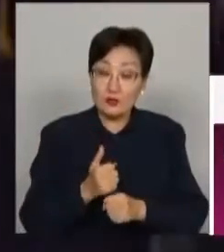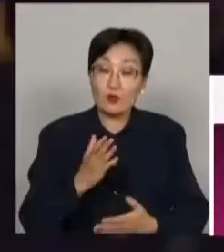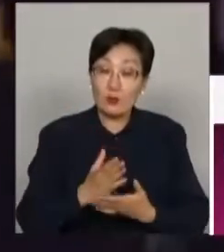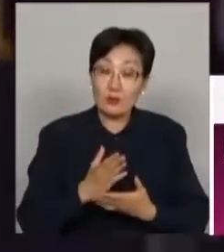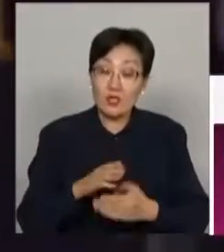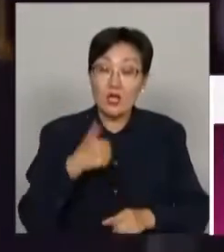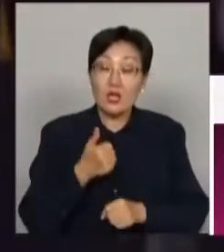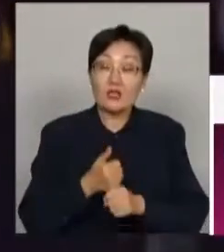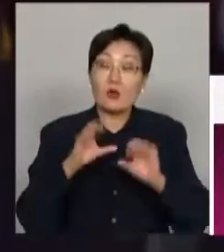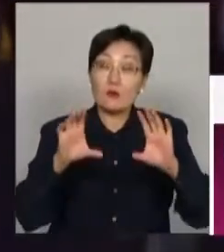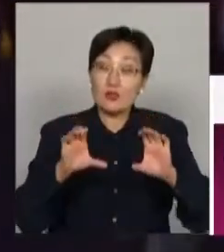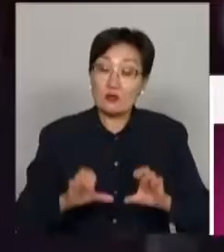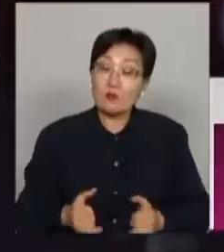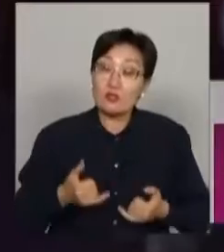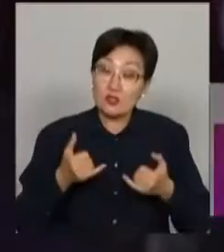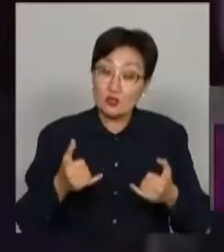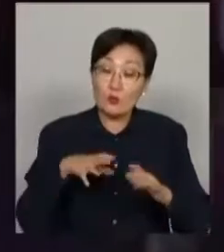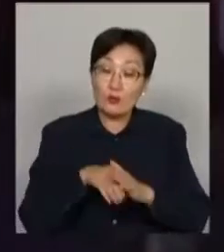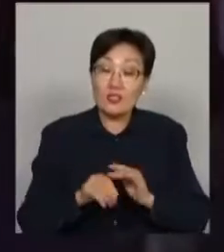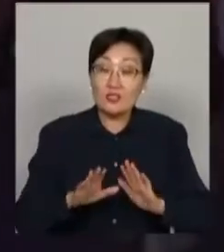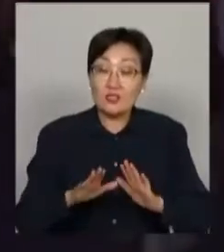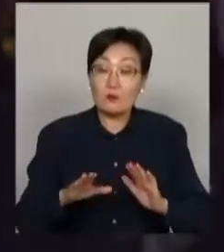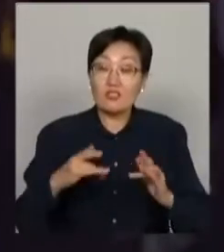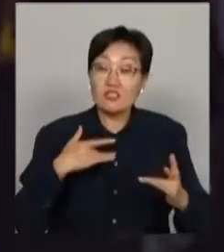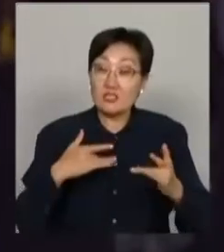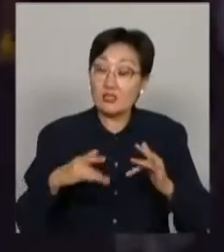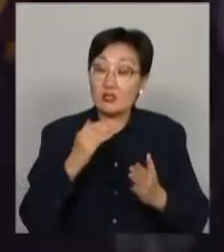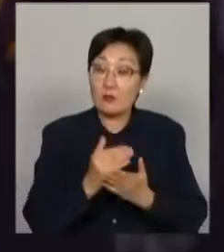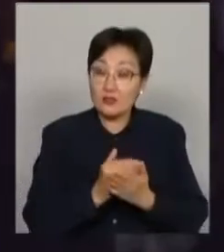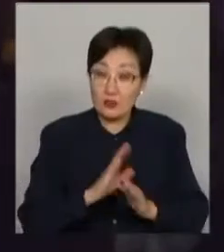табылатын ата заңымызды қастерлеу. Соның ішінде тек қана концерт қана емес,